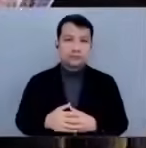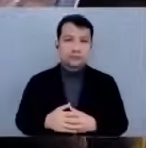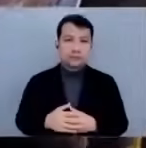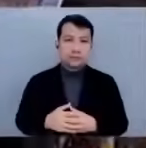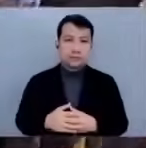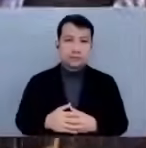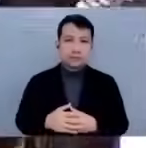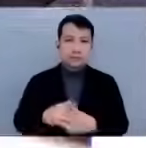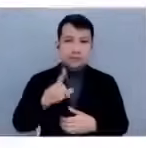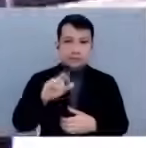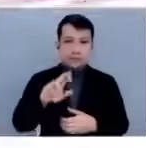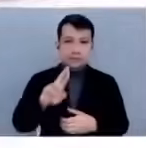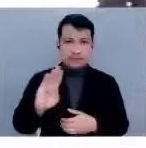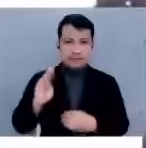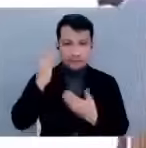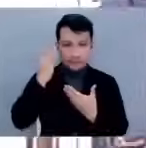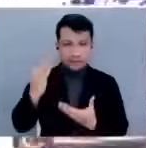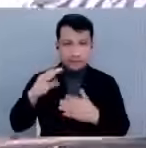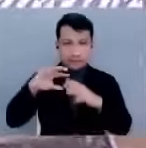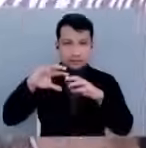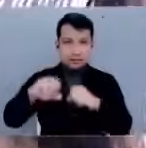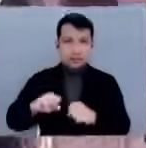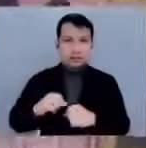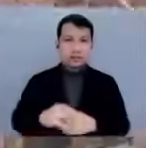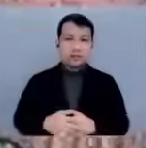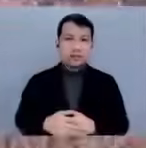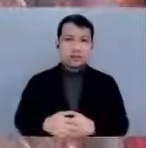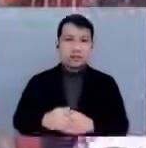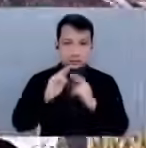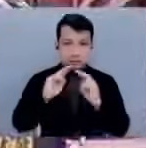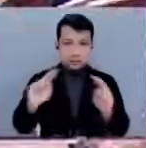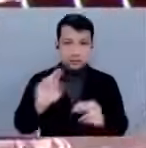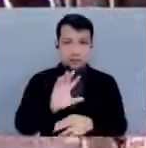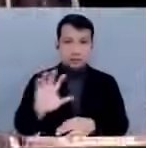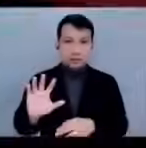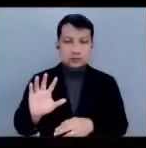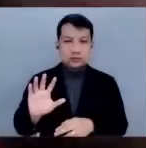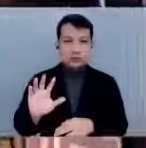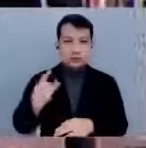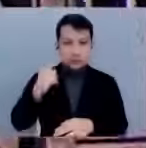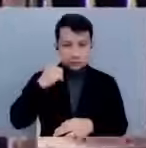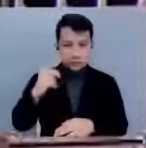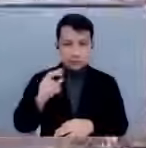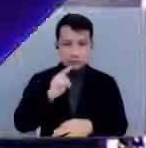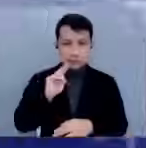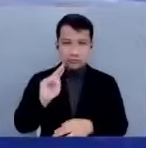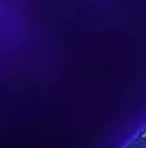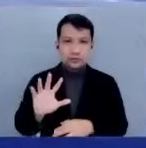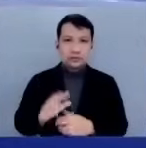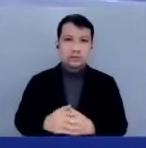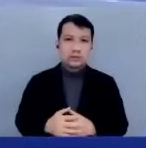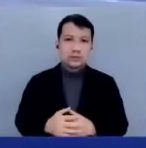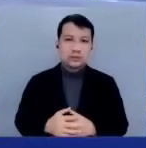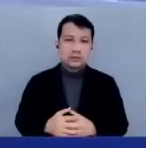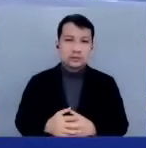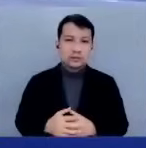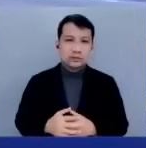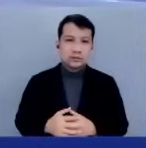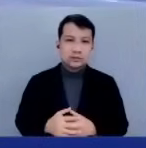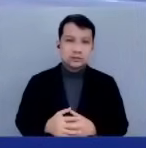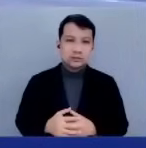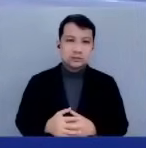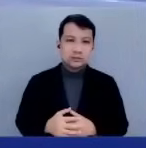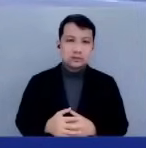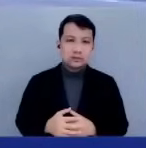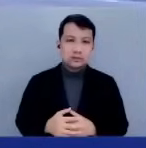LTFRB sa mga mauhuli. Nagbabalita mula sa Frontline, Gerard de la Peña, News 5. Magtataas ang